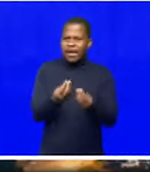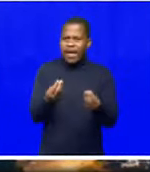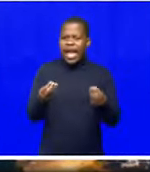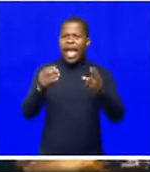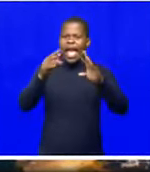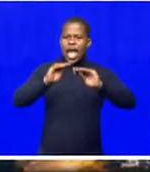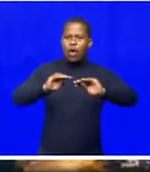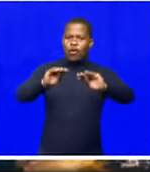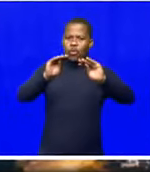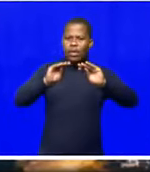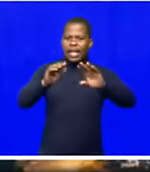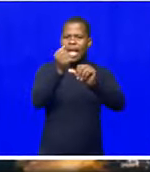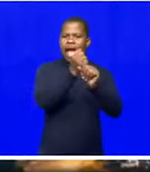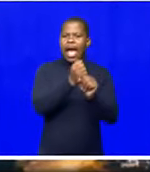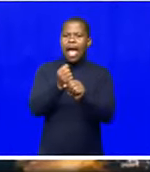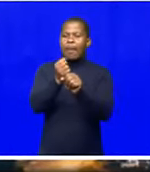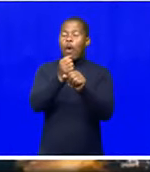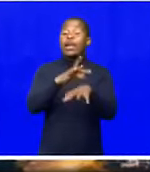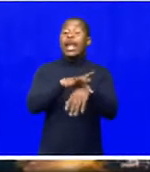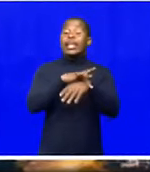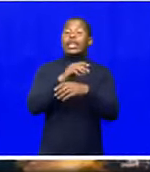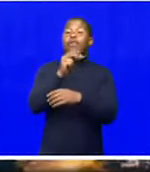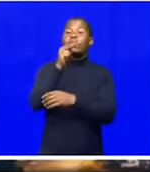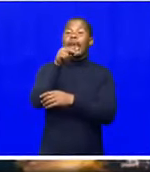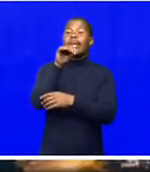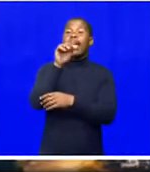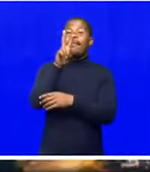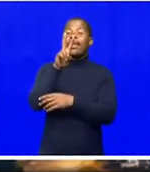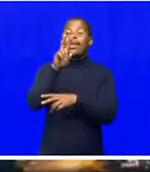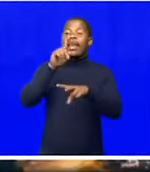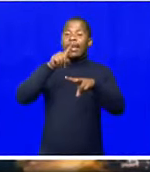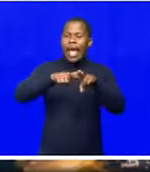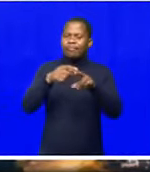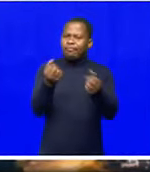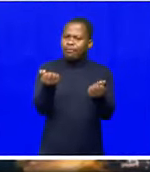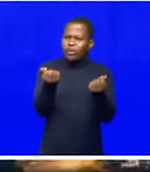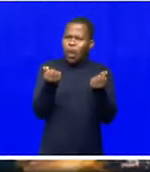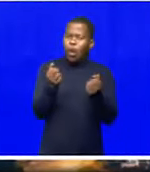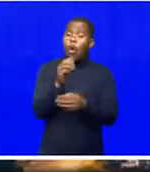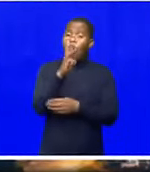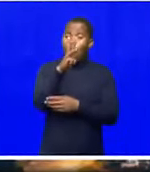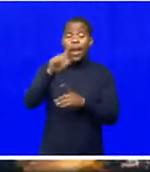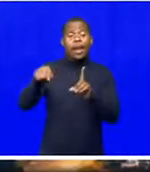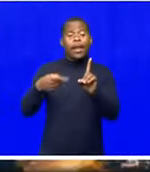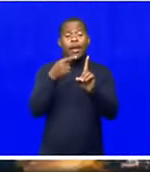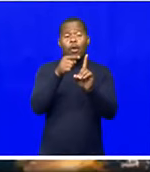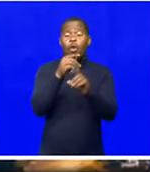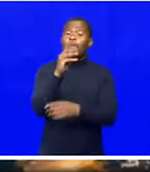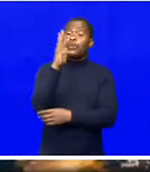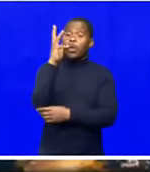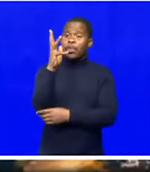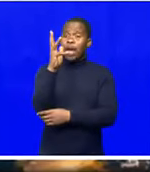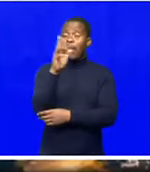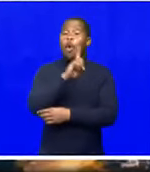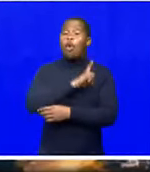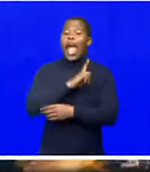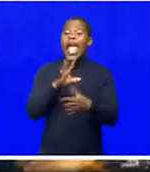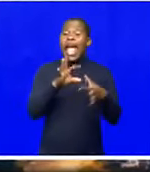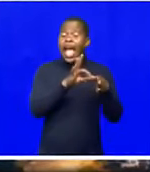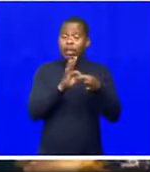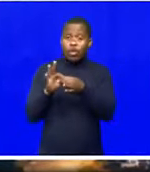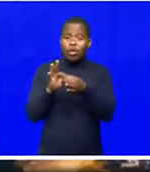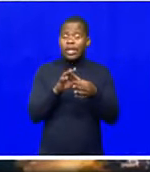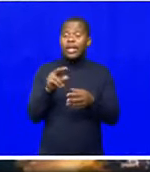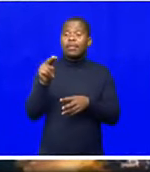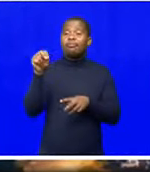kabanti ngegciwane HIV ne-AIDS. Msibu ukhulume lokhu ngemva kokuthi bayinhlangano yaka Nature bavete ukuthi lucwaningo lwabo